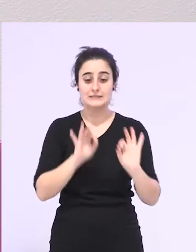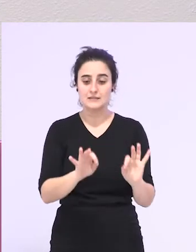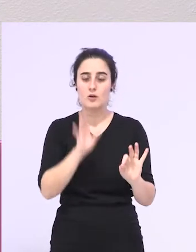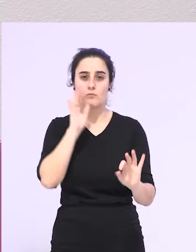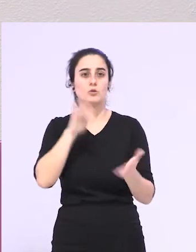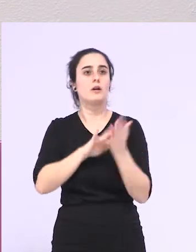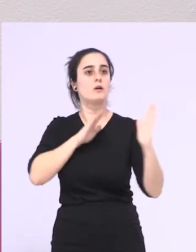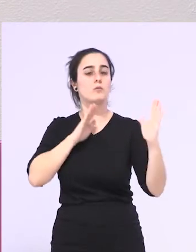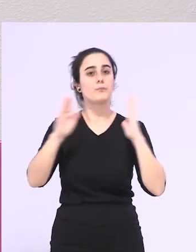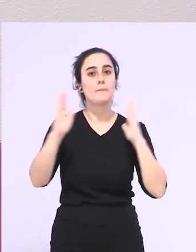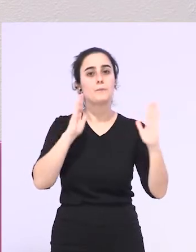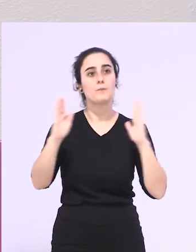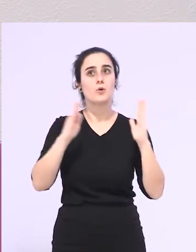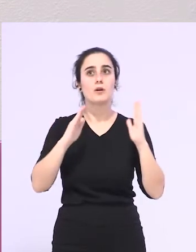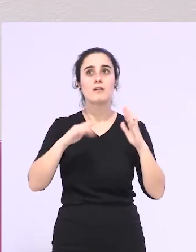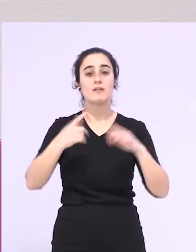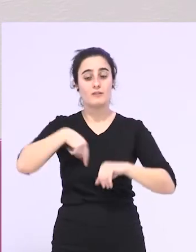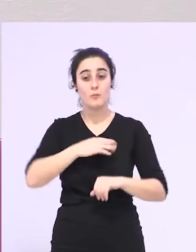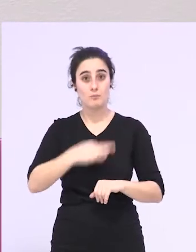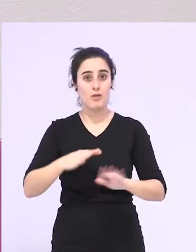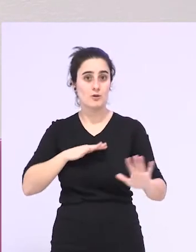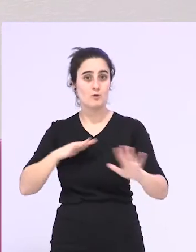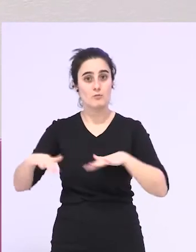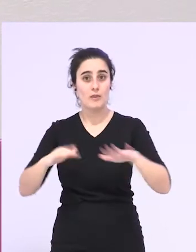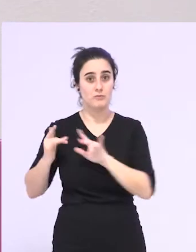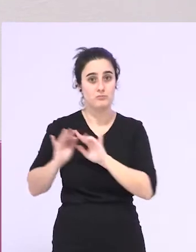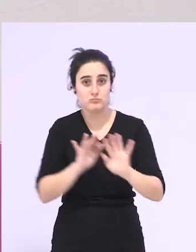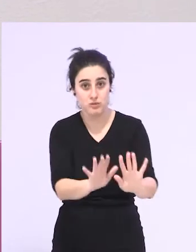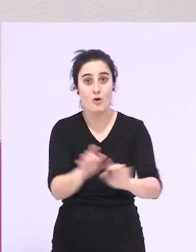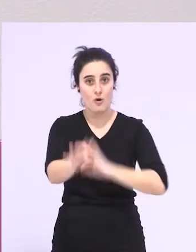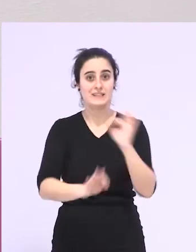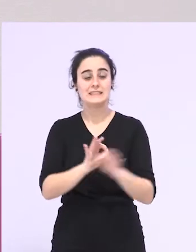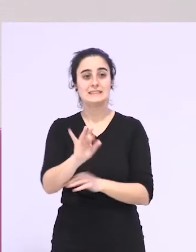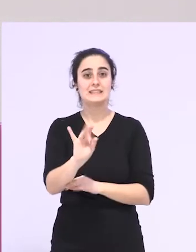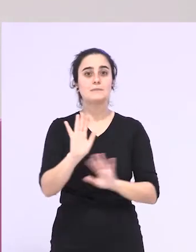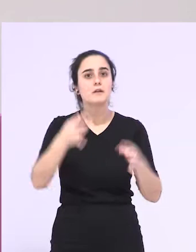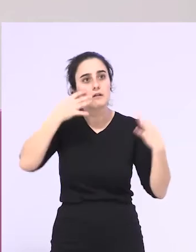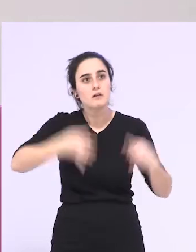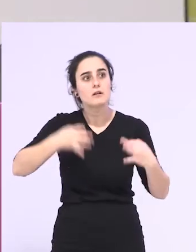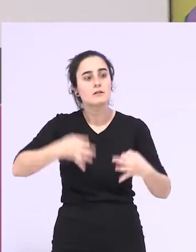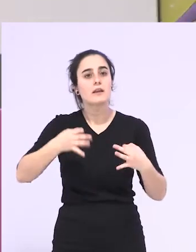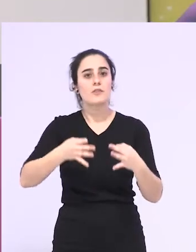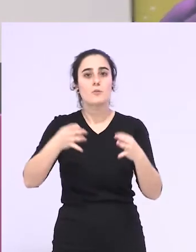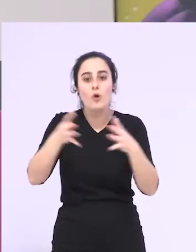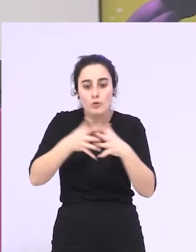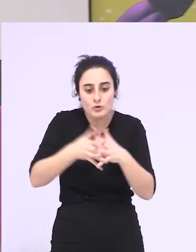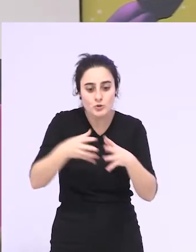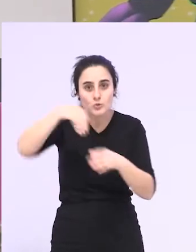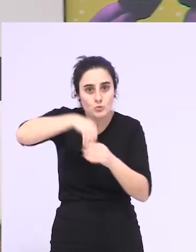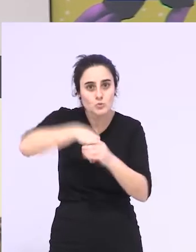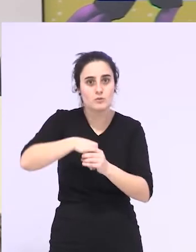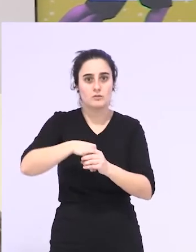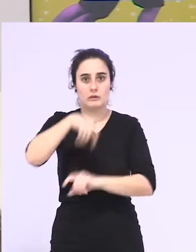baten, mobilizazio oso handiak egiteko gai garenak, baina gero, nolabait, egituretan oso jende gutxi dagona. Talde